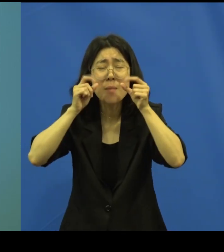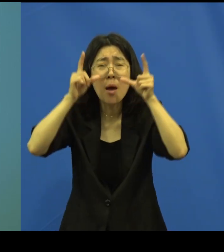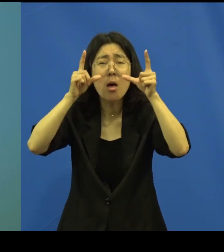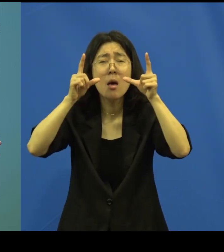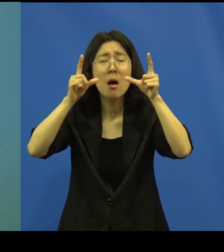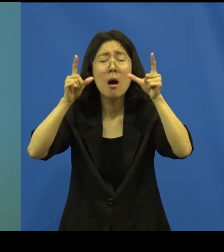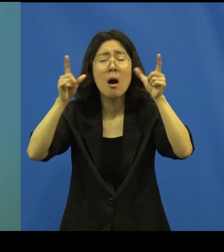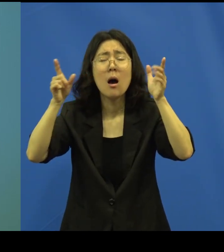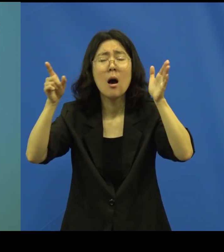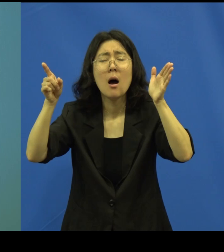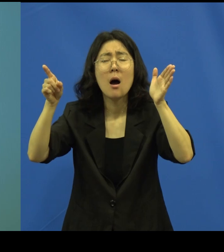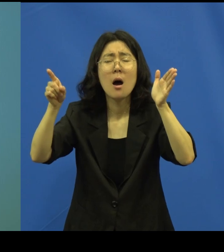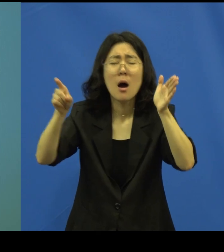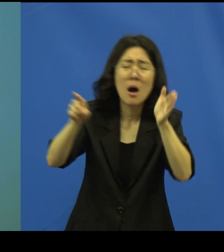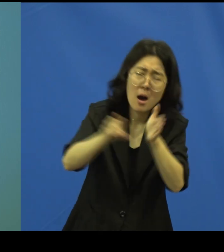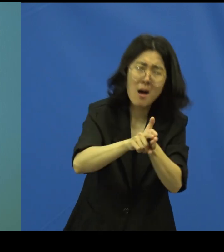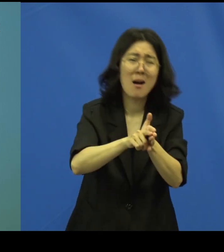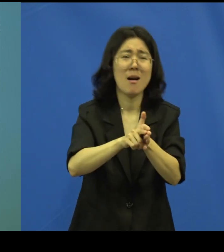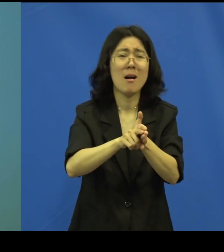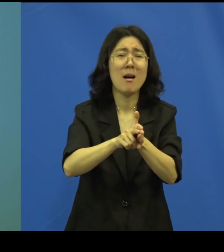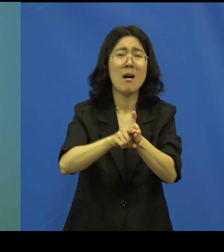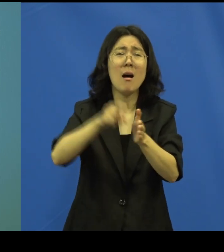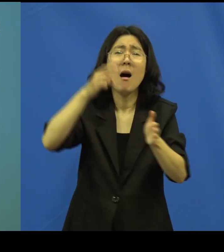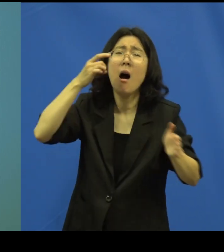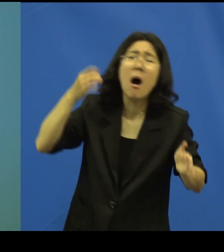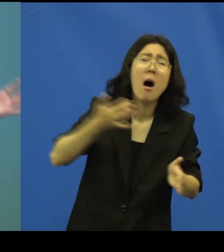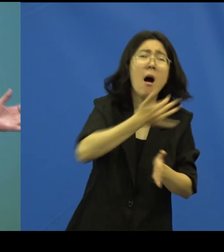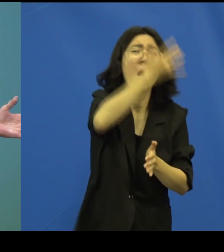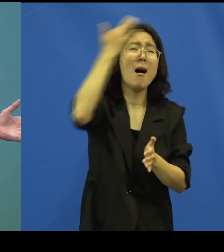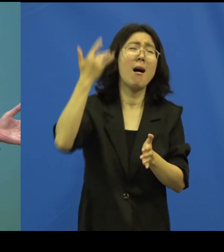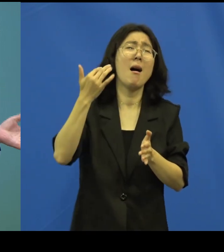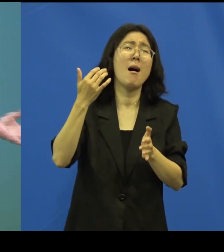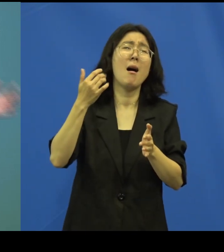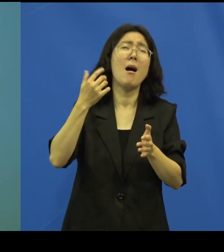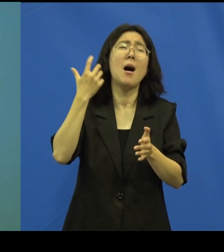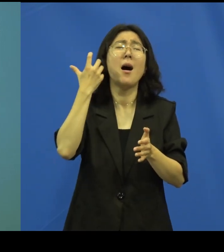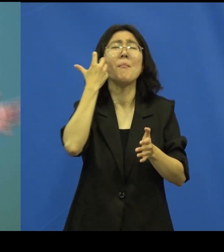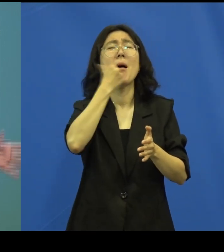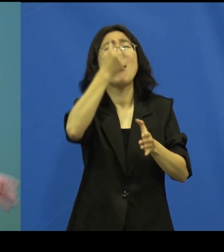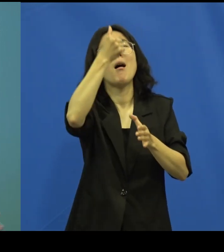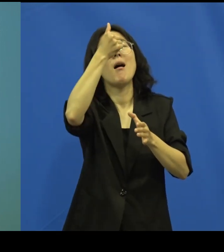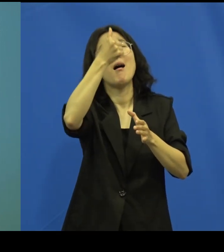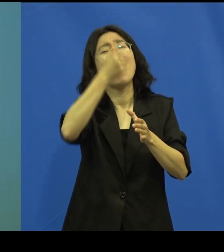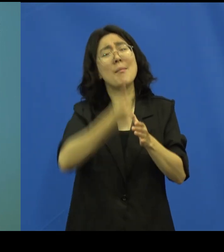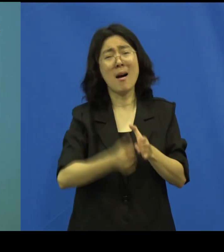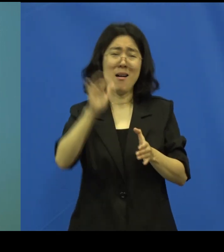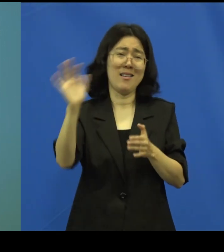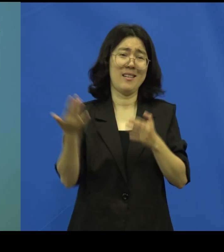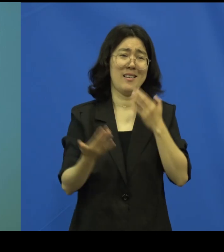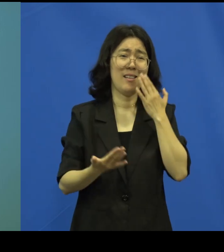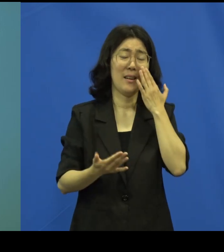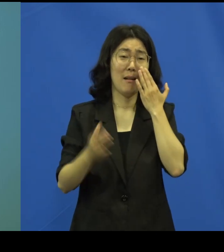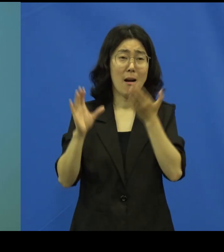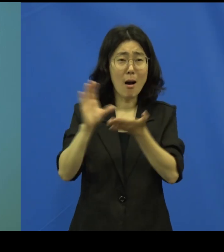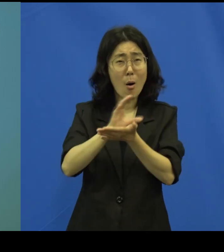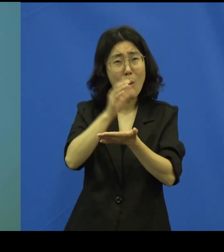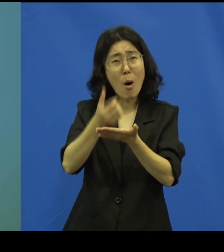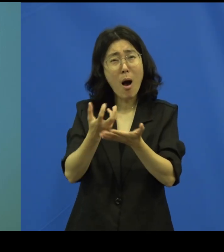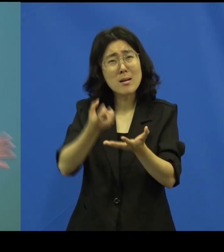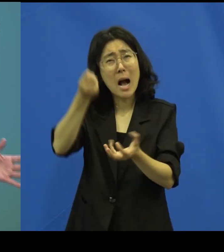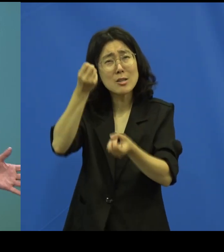있는 지혜가, 그분이 가지고 있는 능력이 얼마나 어마어마한 것인지